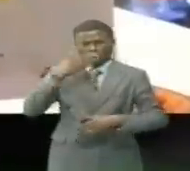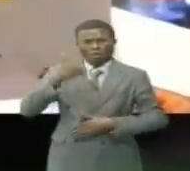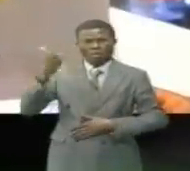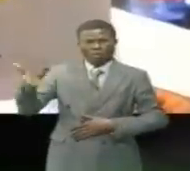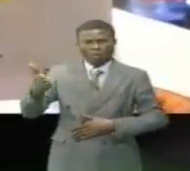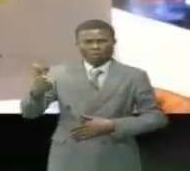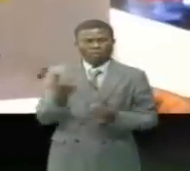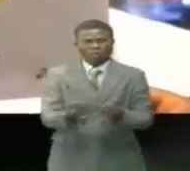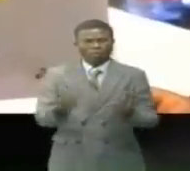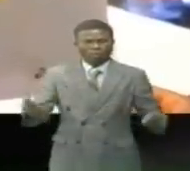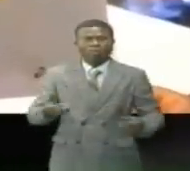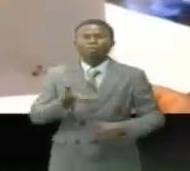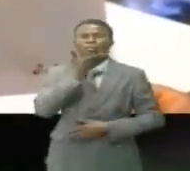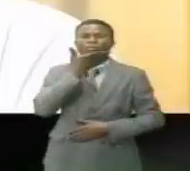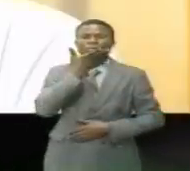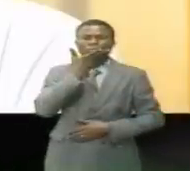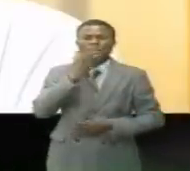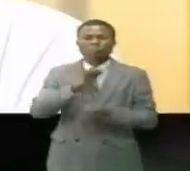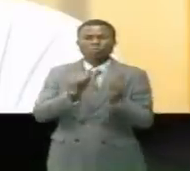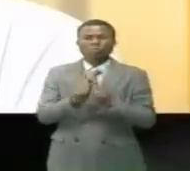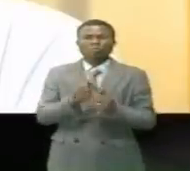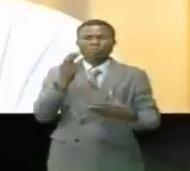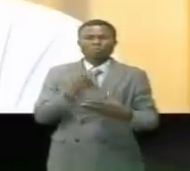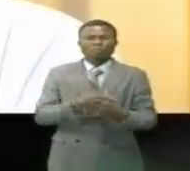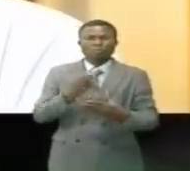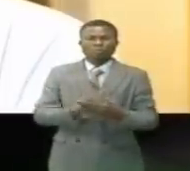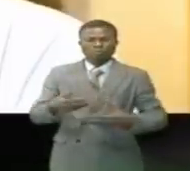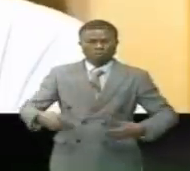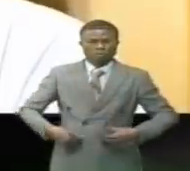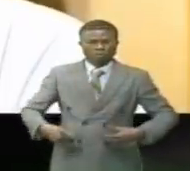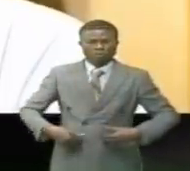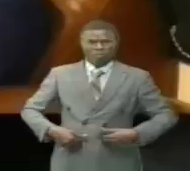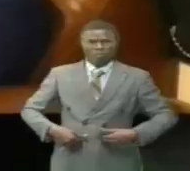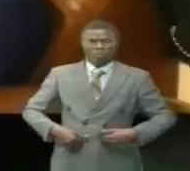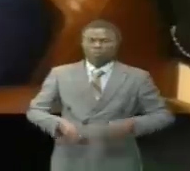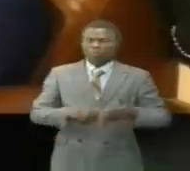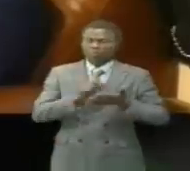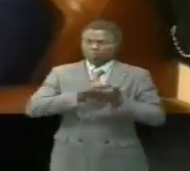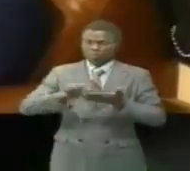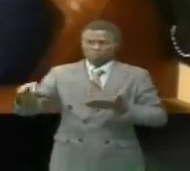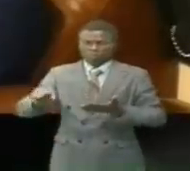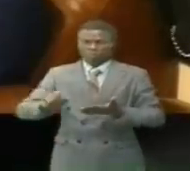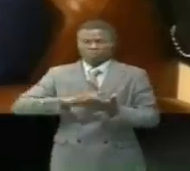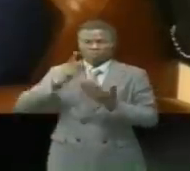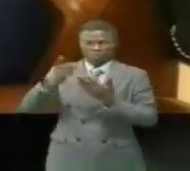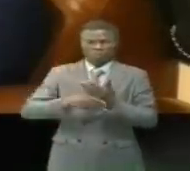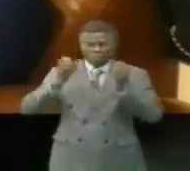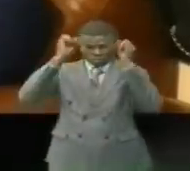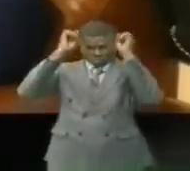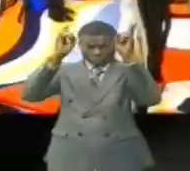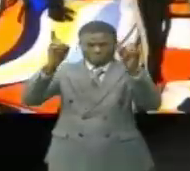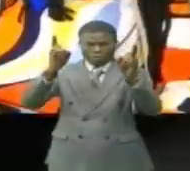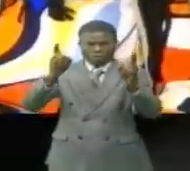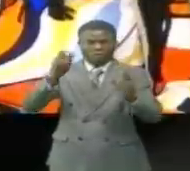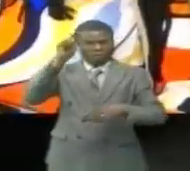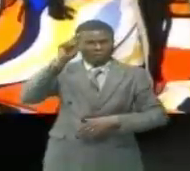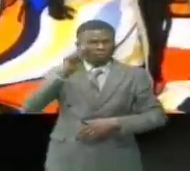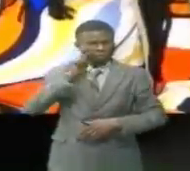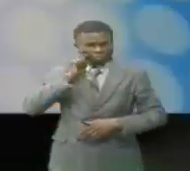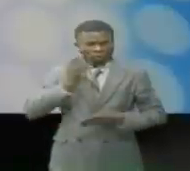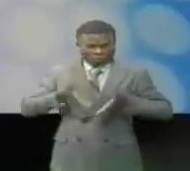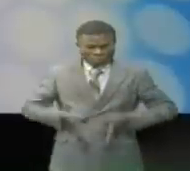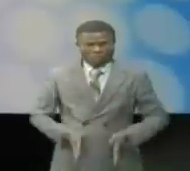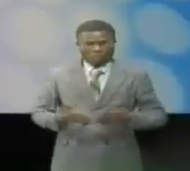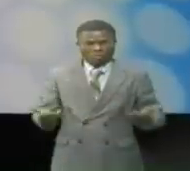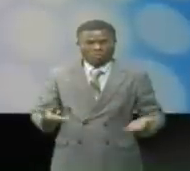Les enfants et adolescents en situation de handicap sont souvent exclus de programmes d'éducation sexuelle et